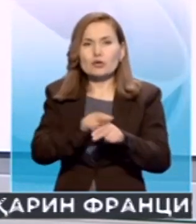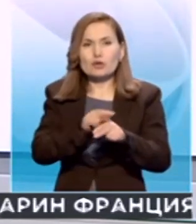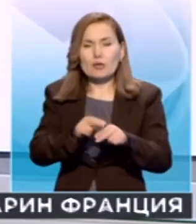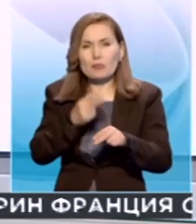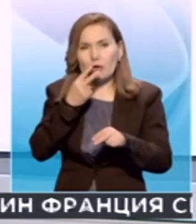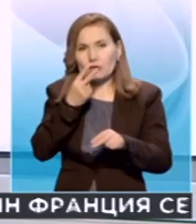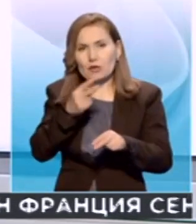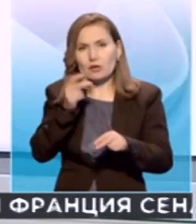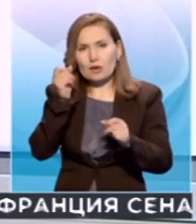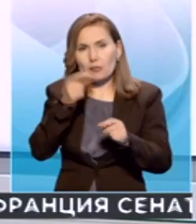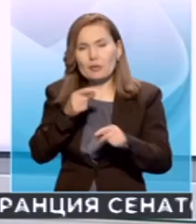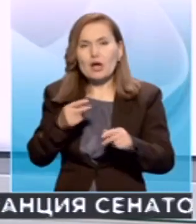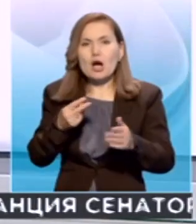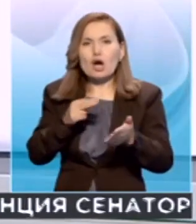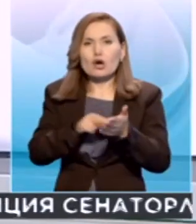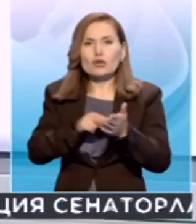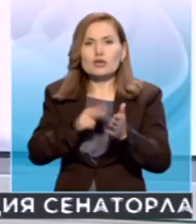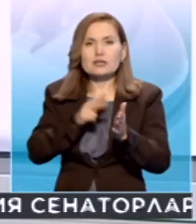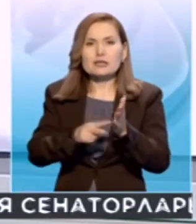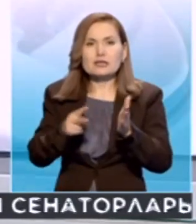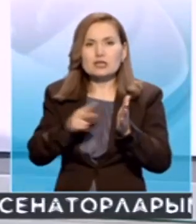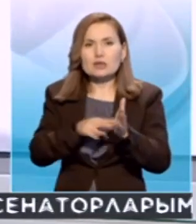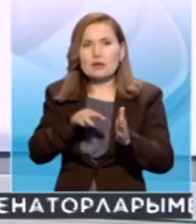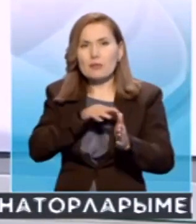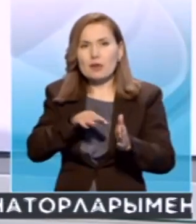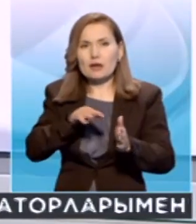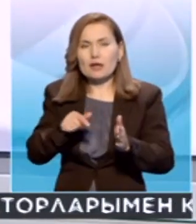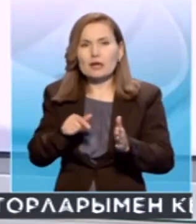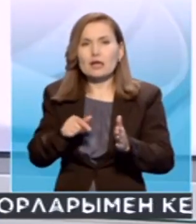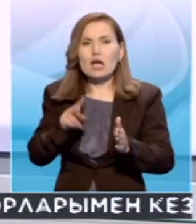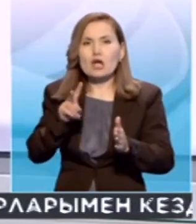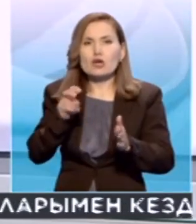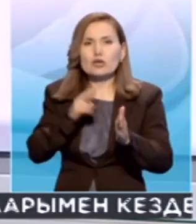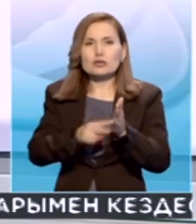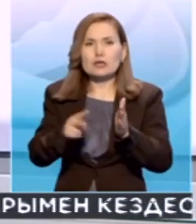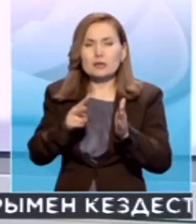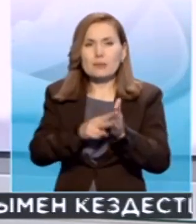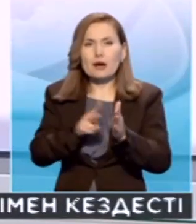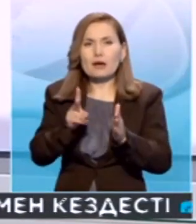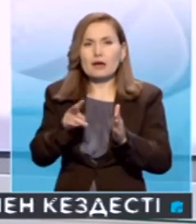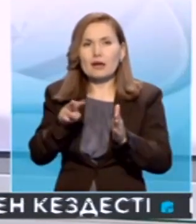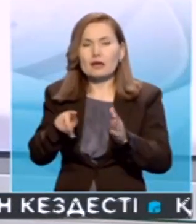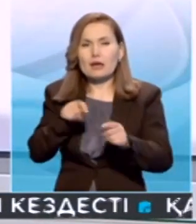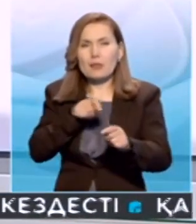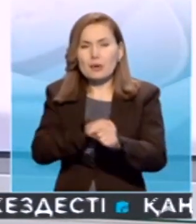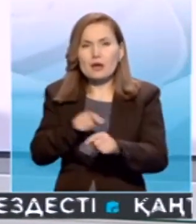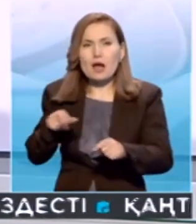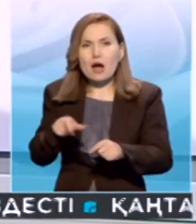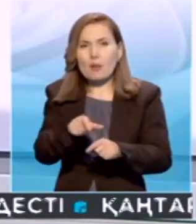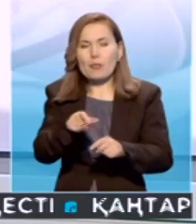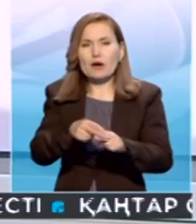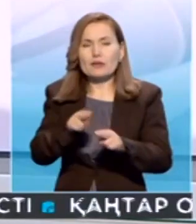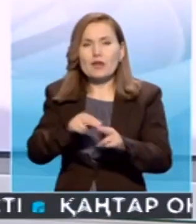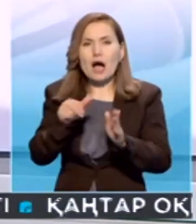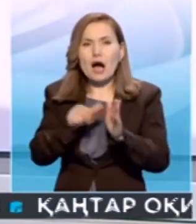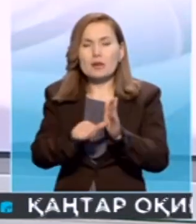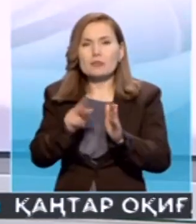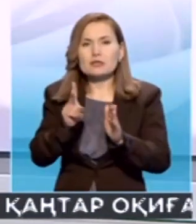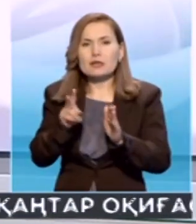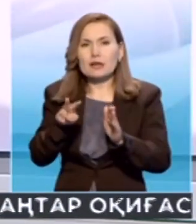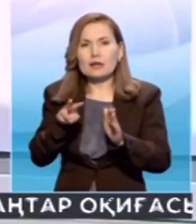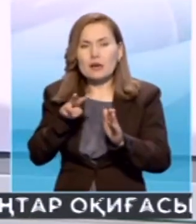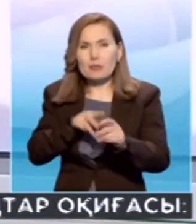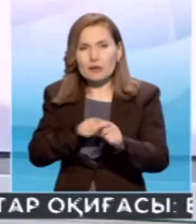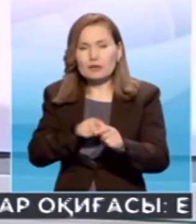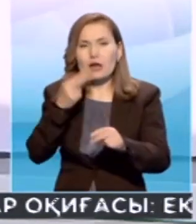танысты. Құны 87 миллиард теңге болатын 277 шақырымдық автомагистральдің 60 шақырымы ел игілігіне берілді.